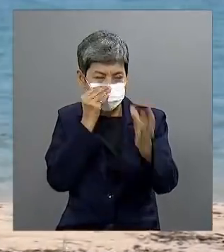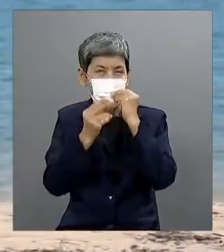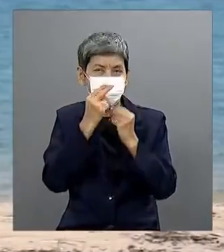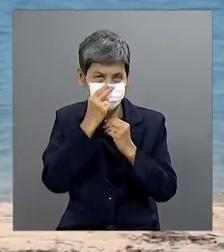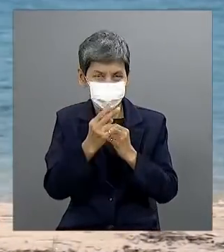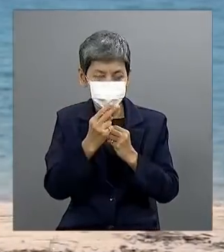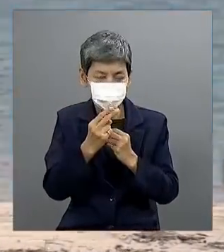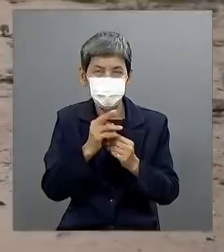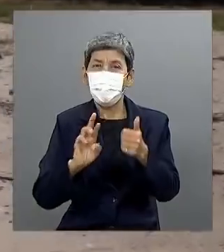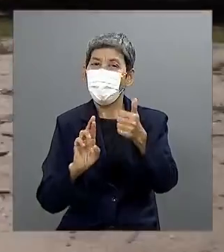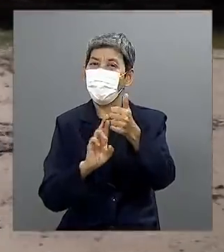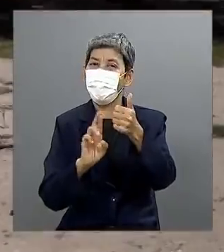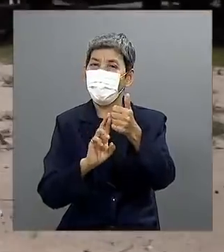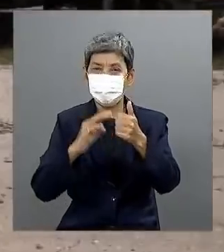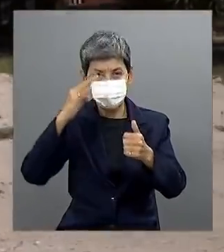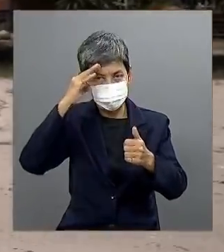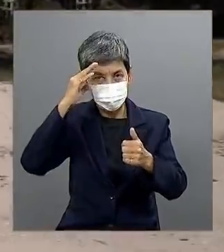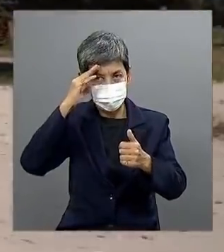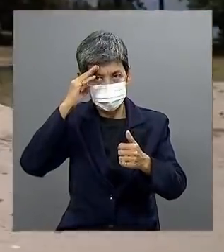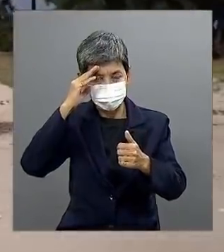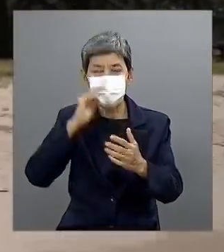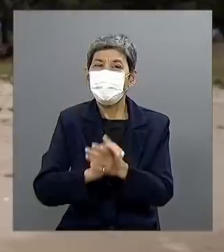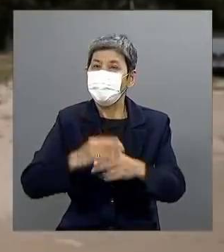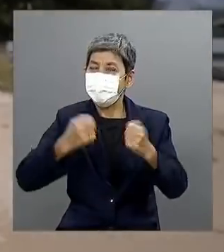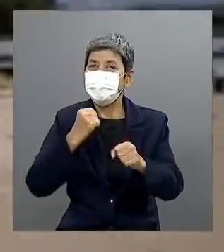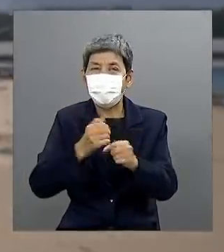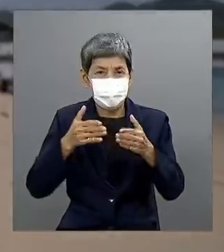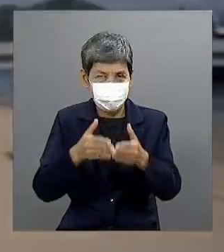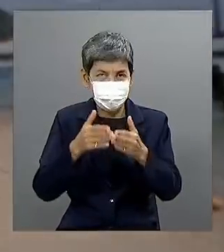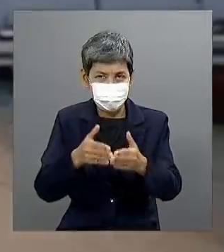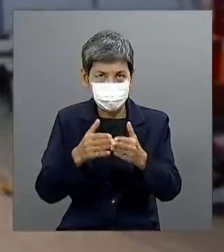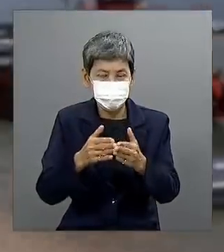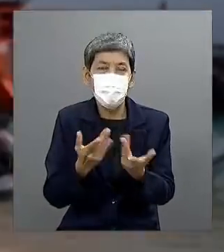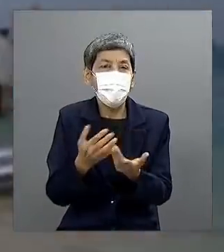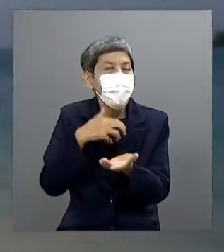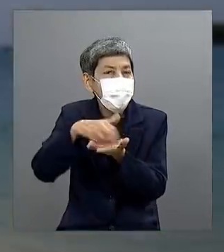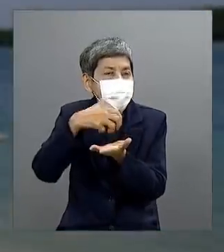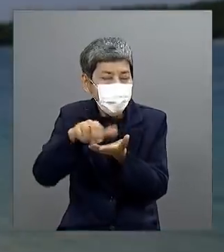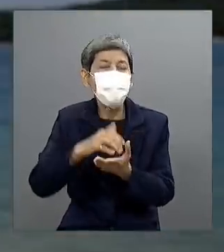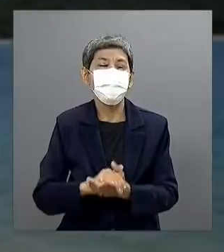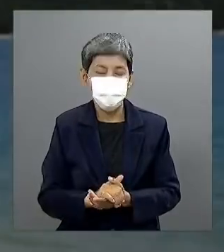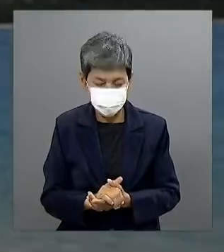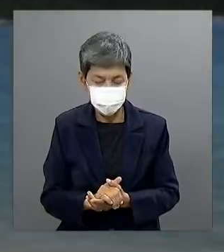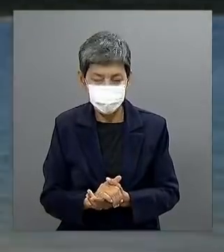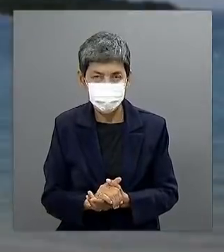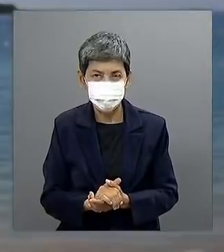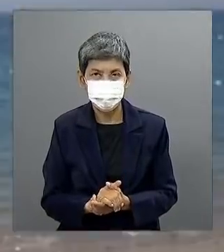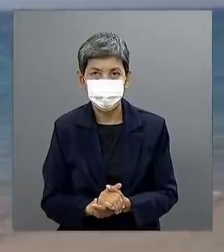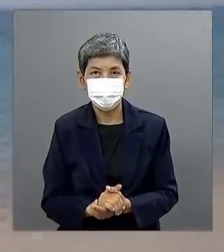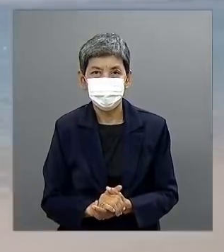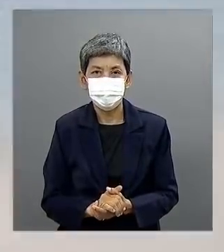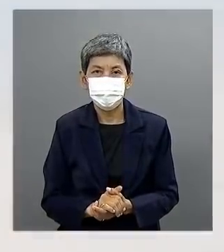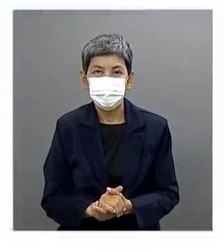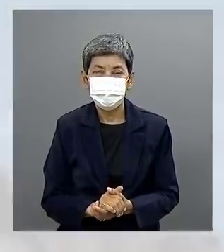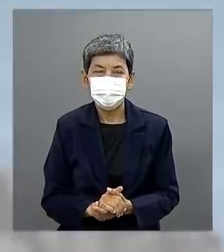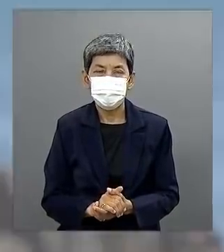ญชาการหน่วยบัญชาการสงครามพิเศษทางเรือที่มารอมอบคำตอบให้พวกเรากันถึงที่แล้วล่ะครับ เกาะ